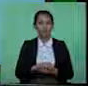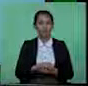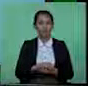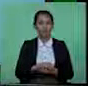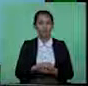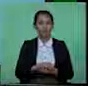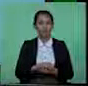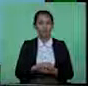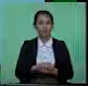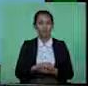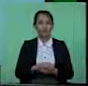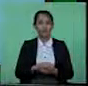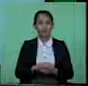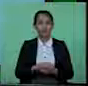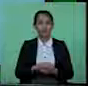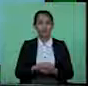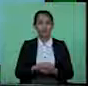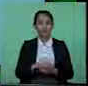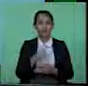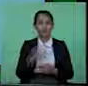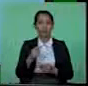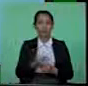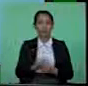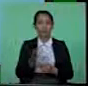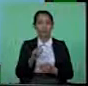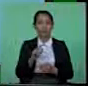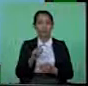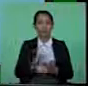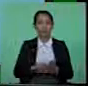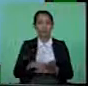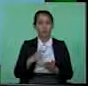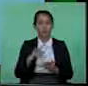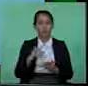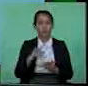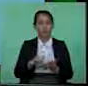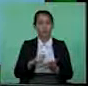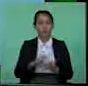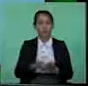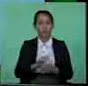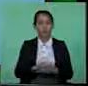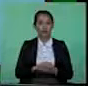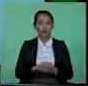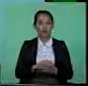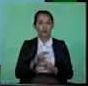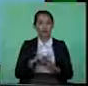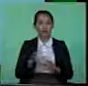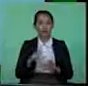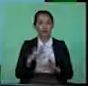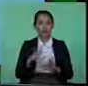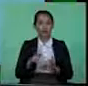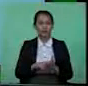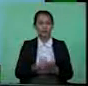297 ning ayirmasi 57 ga teng. Diqqat qiling, demak biz sodda tenglamani hosil qilib